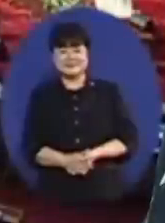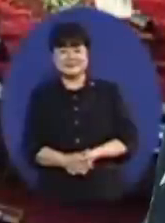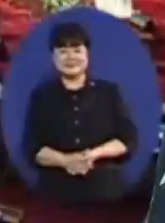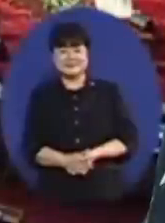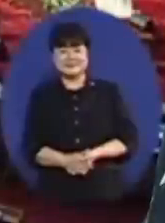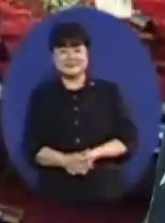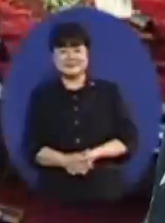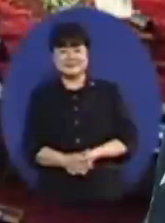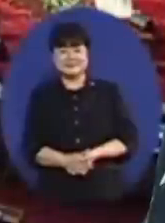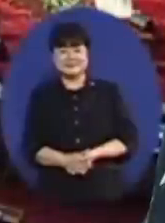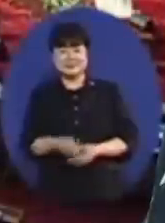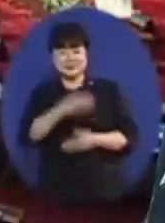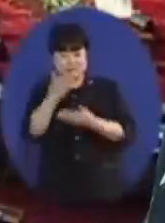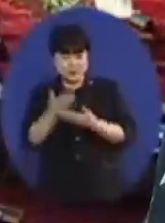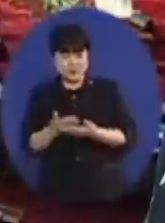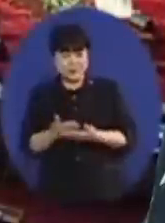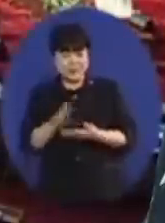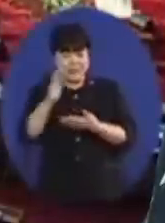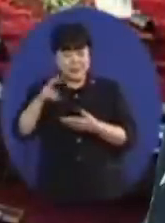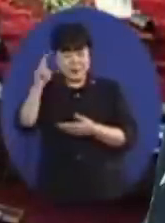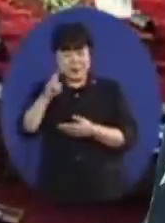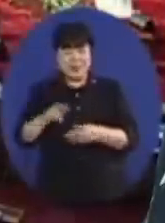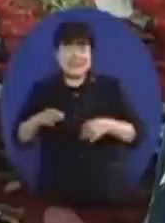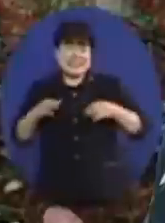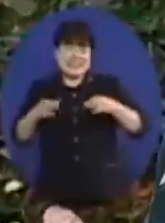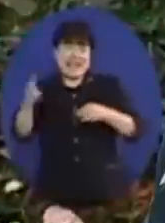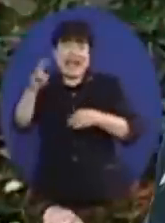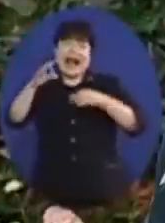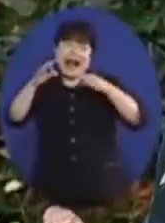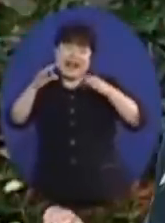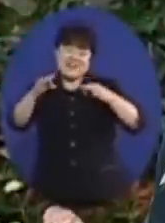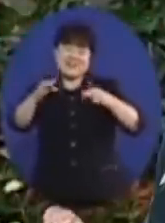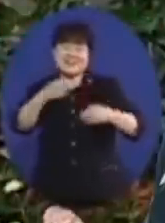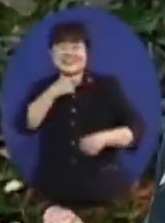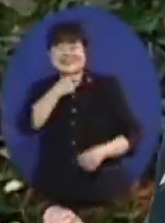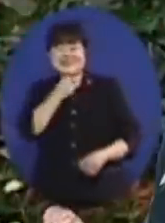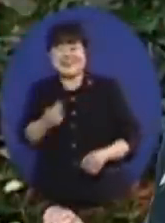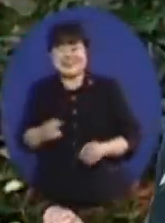하나님의 능해 주시면 앞으로 노래를 좀 부를 줄 생각합니다